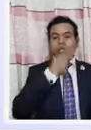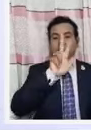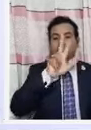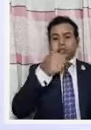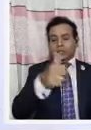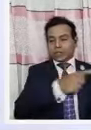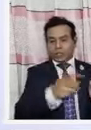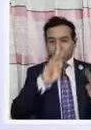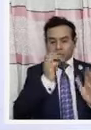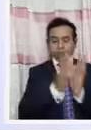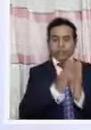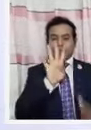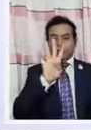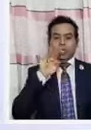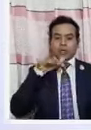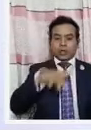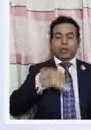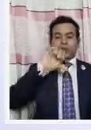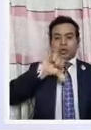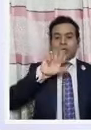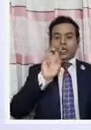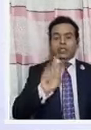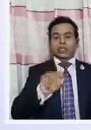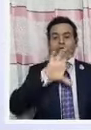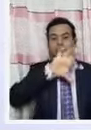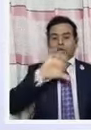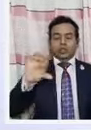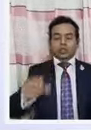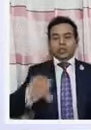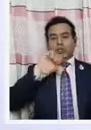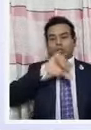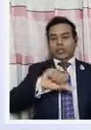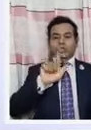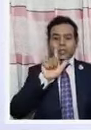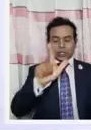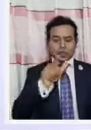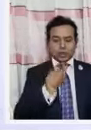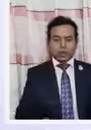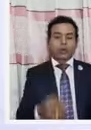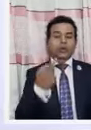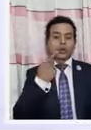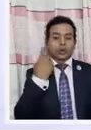24 ঘন্টায় কোয়ারেন্টাইনে যুক্ত হয়েছেন 2686 জন, এ পর্যন্ত কোয়ারেন্টাইন